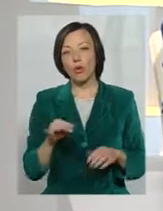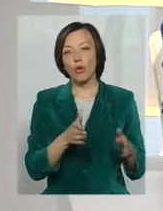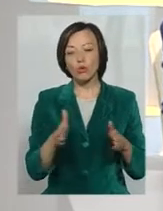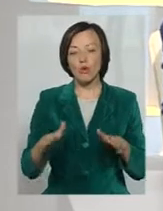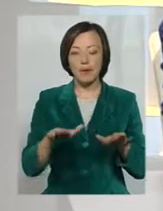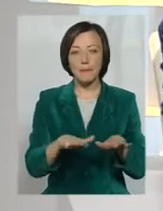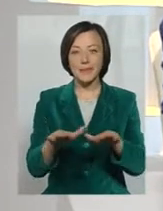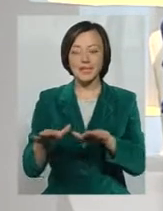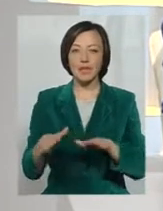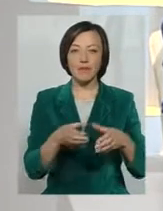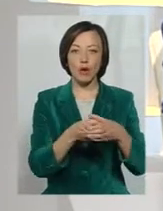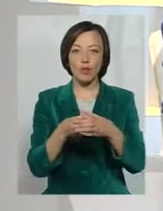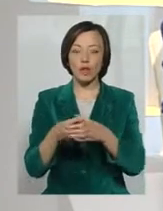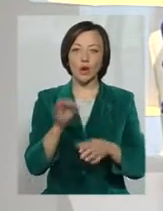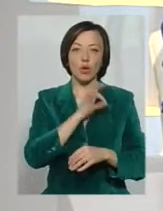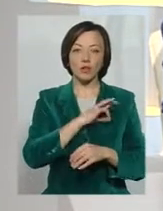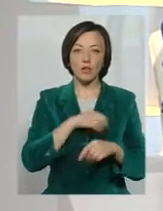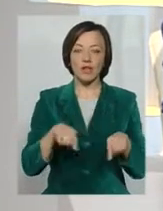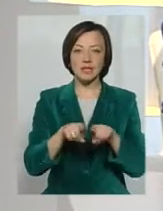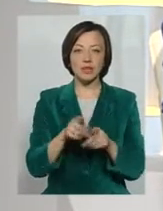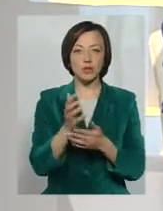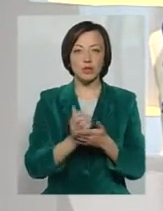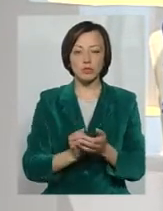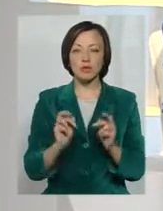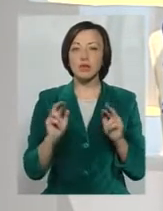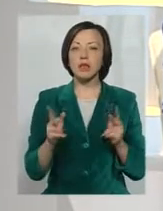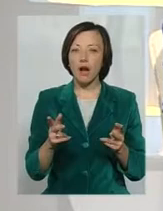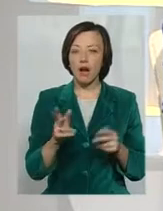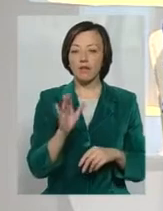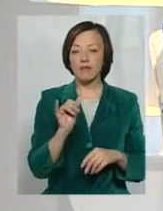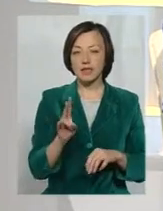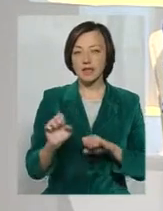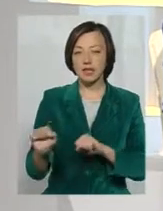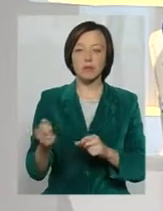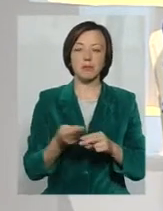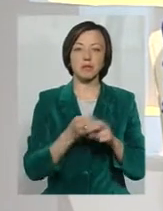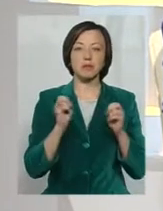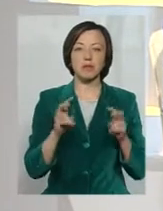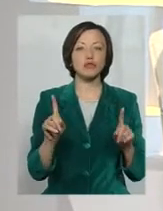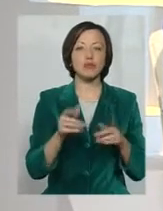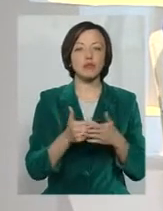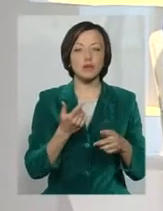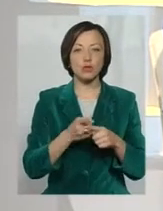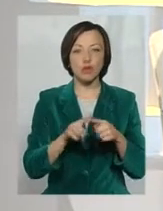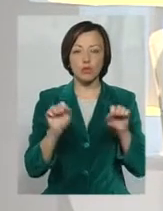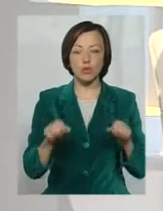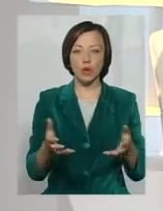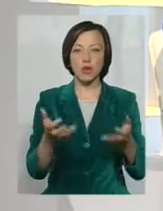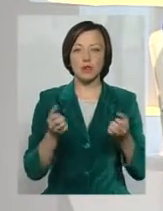громади користуватися таким ресурсом і наскільки він захищений та безпечний? Що від цього може